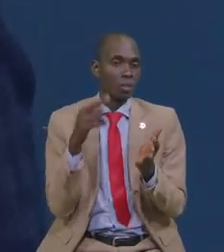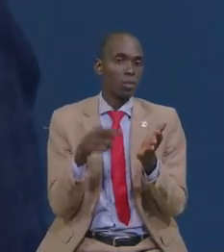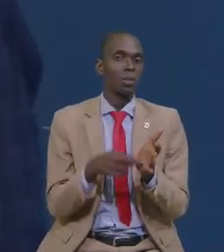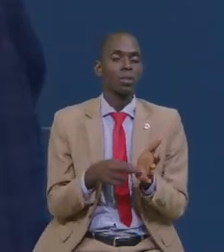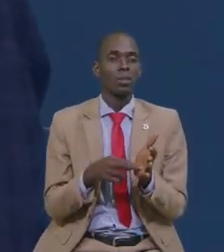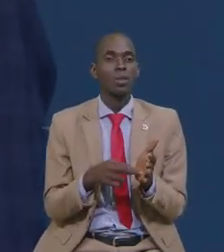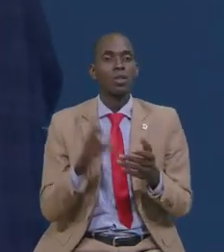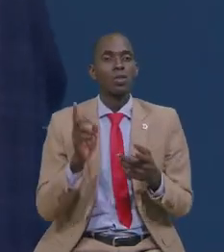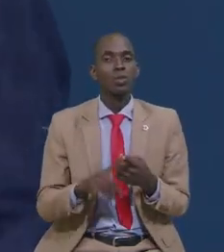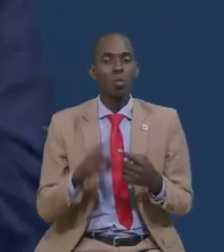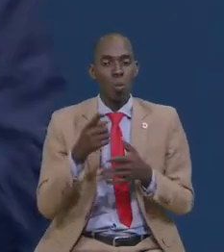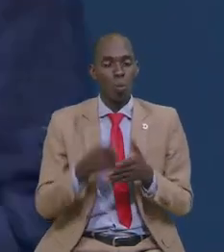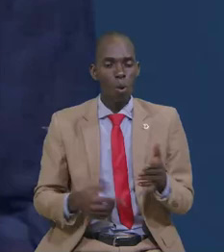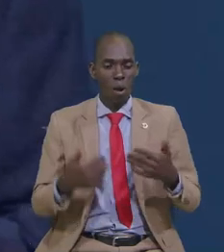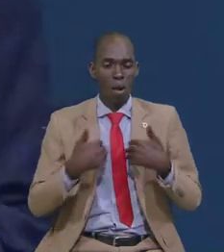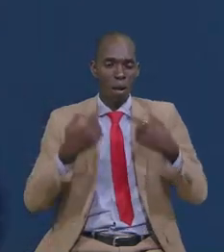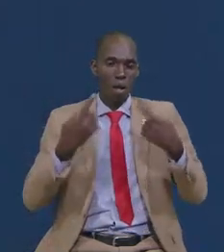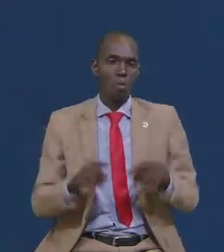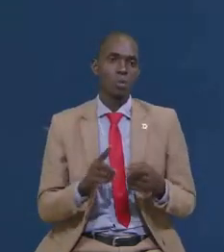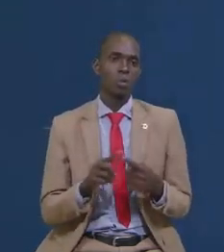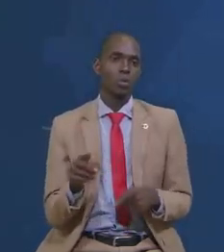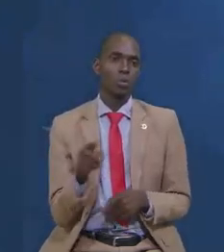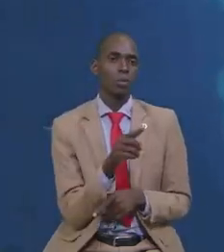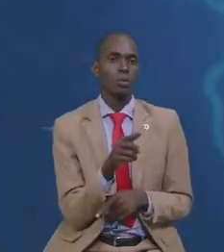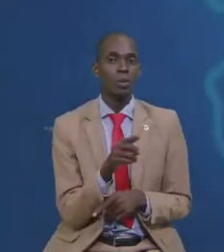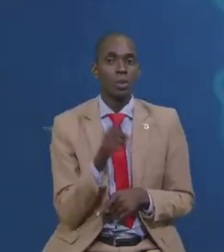que tu fasses une admission